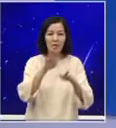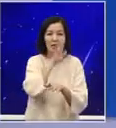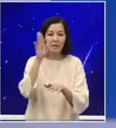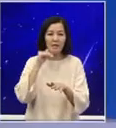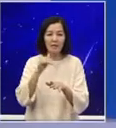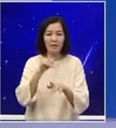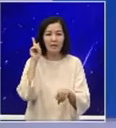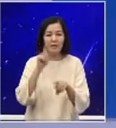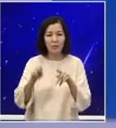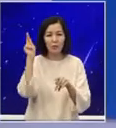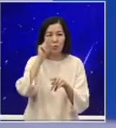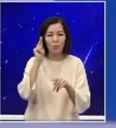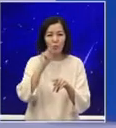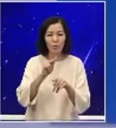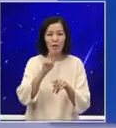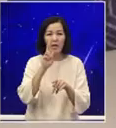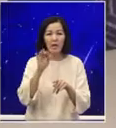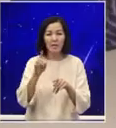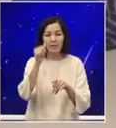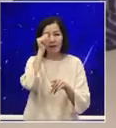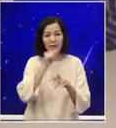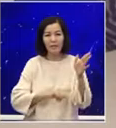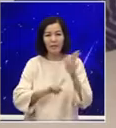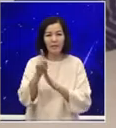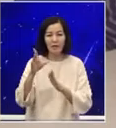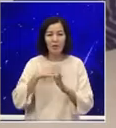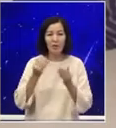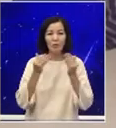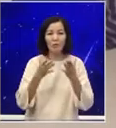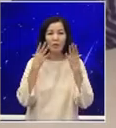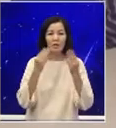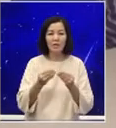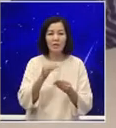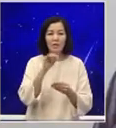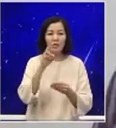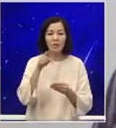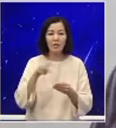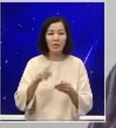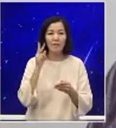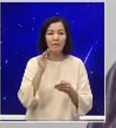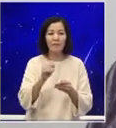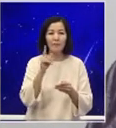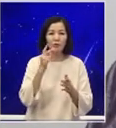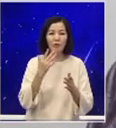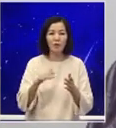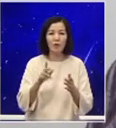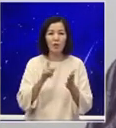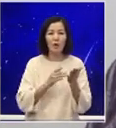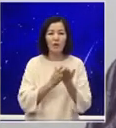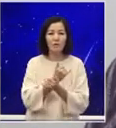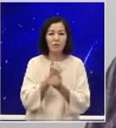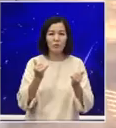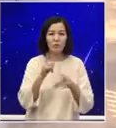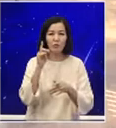қысқа мерзімді оқыту курсы да қазан айынан бастау алған. Бүгінге дейін жанұя 2150 адамға көмек көрсеткен.